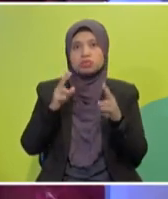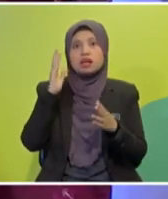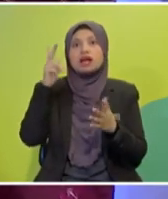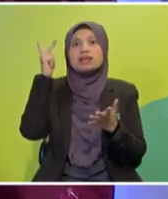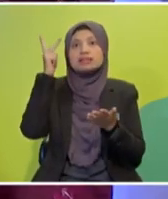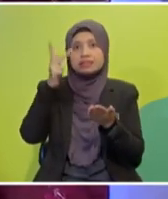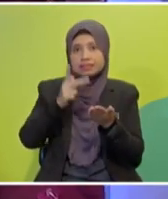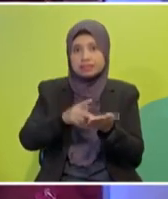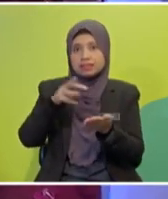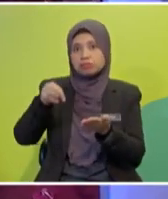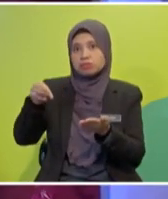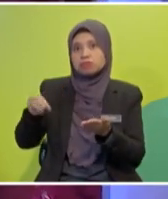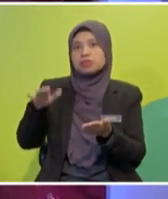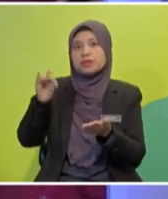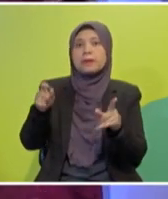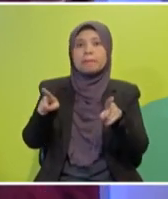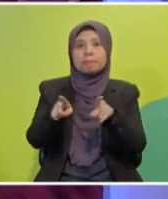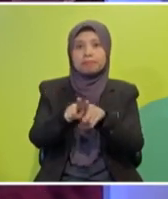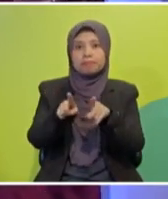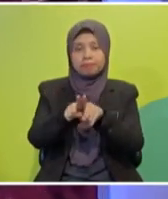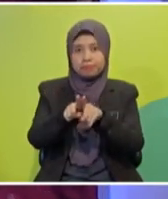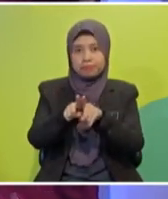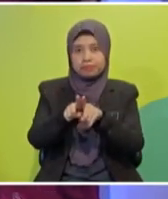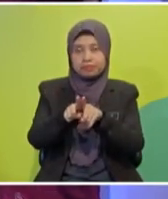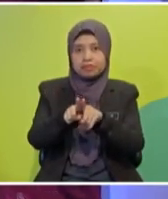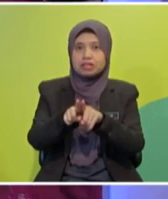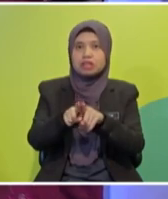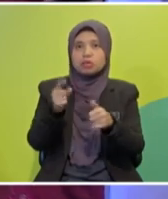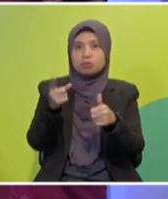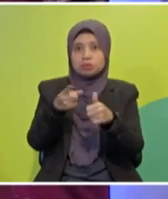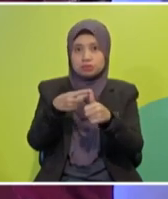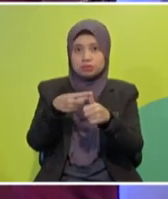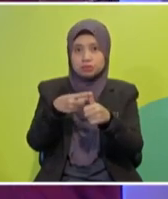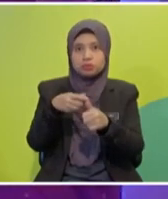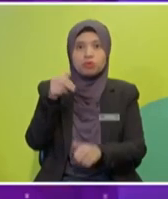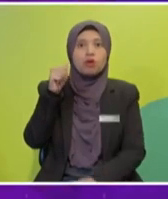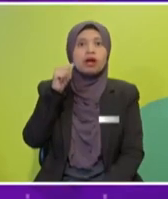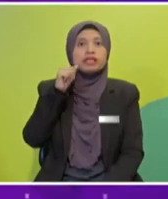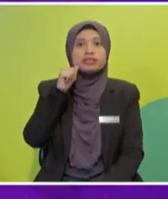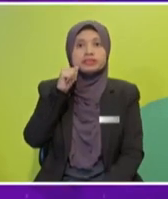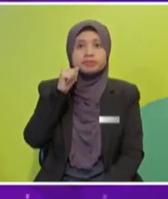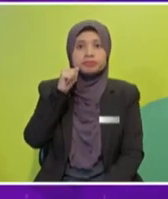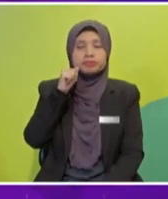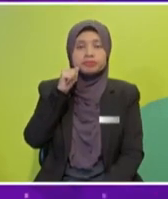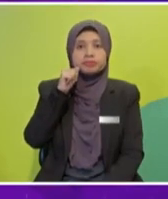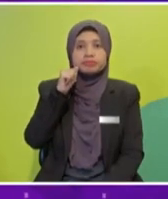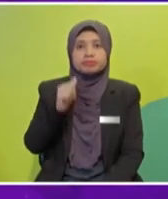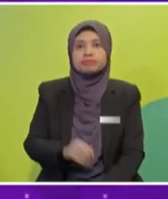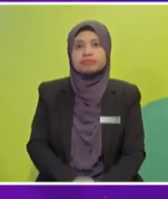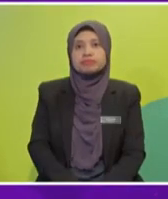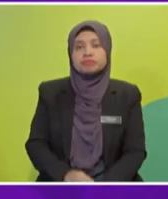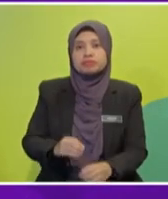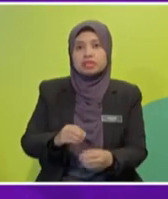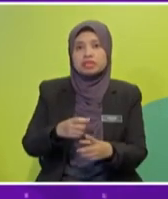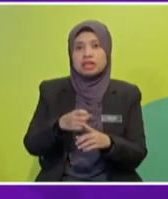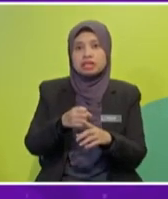akan bersama dengan kelas pendidikan Islam Ustazah. Itu yang pertama, Aisyah Sufi binti Hairi